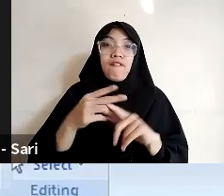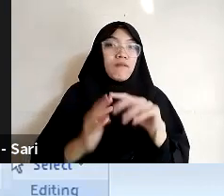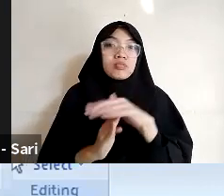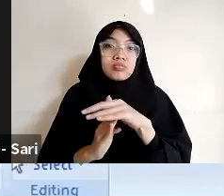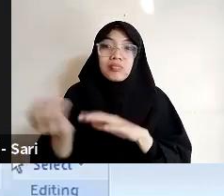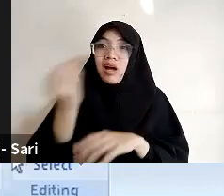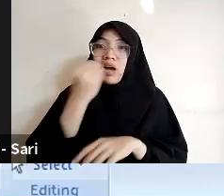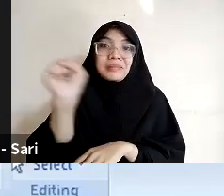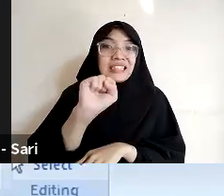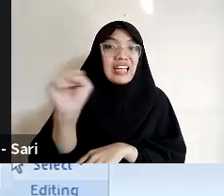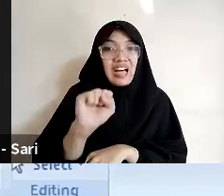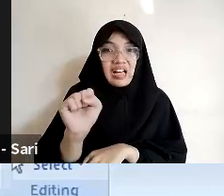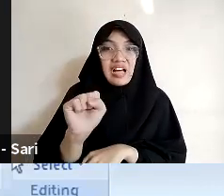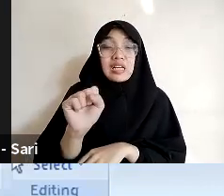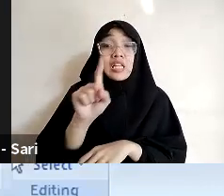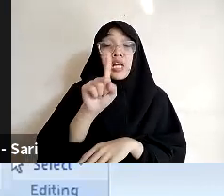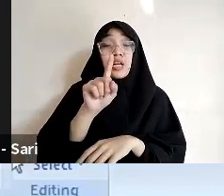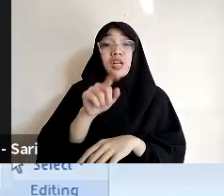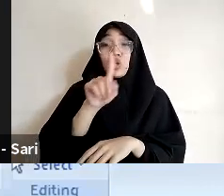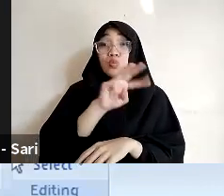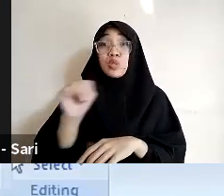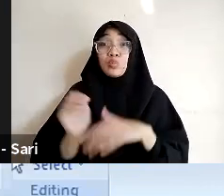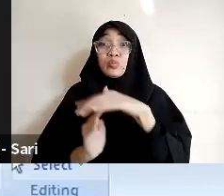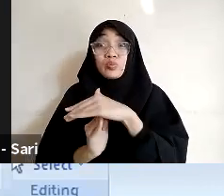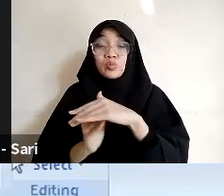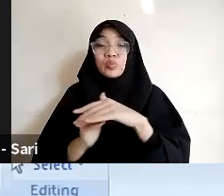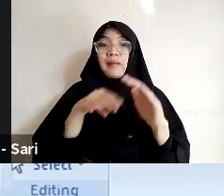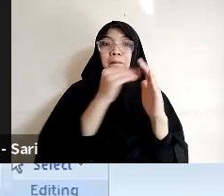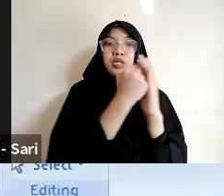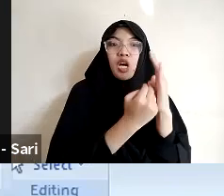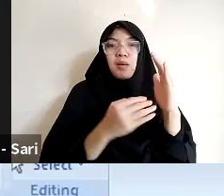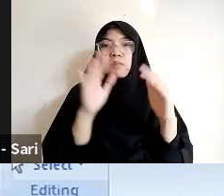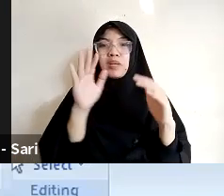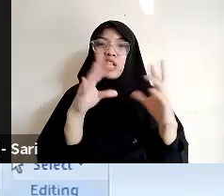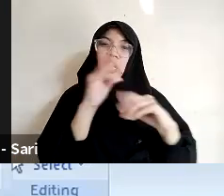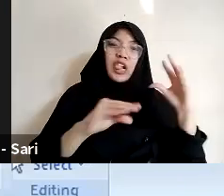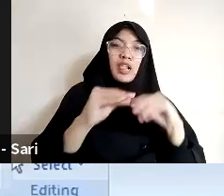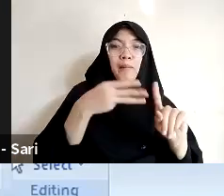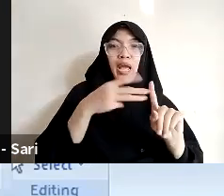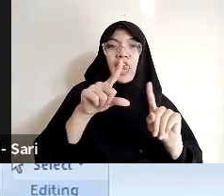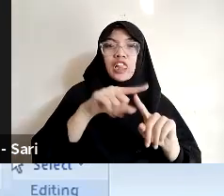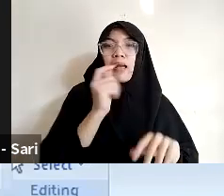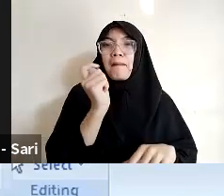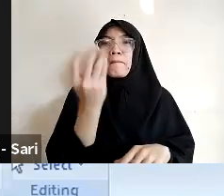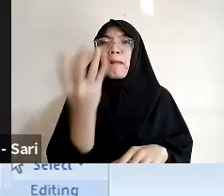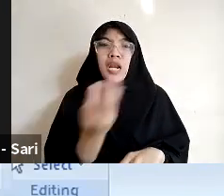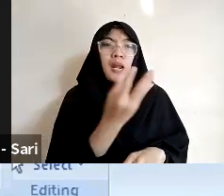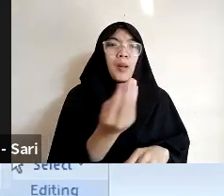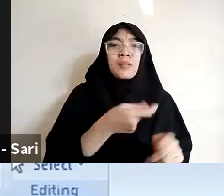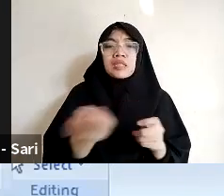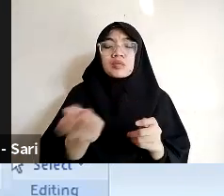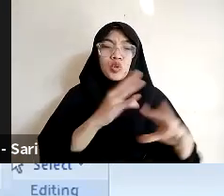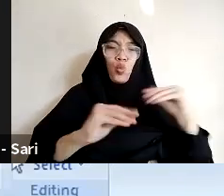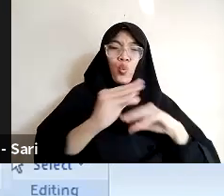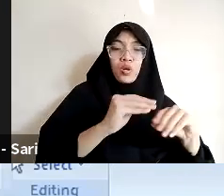Dan off satu minggu itu di sisi kebijakan masih bergelut soal BLT itu diberikan kapan. BLT itu baru hadir beberapa bulan